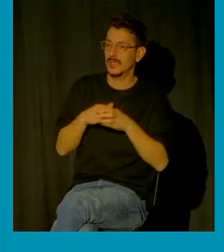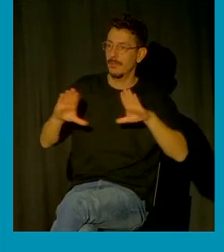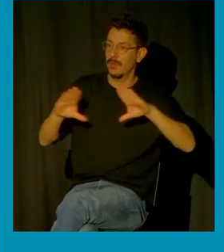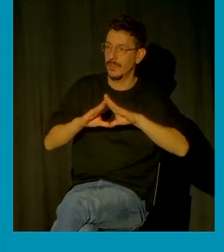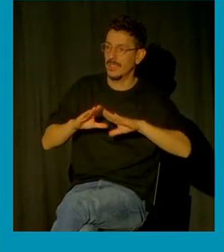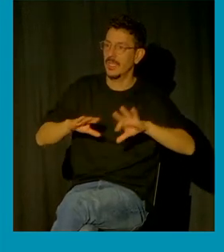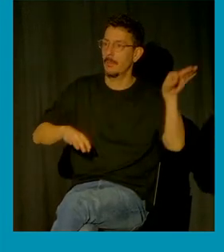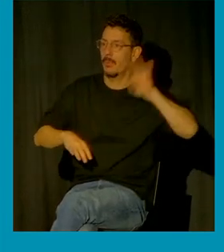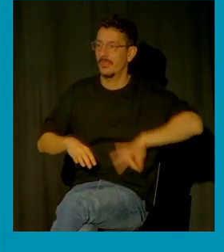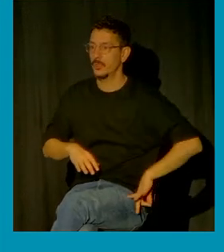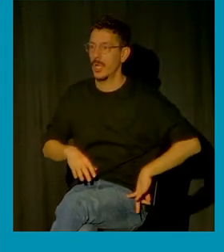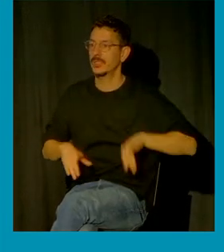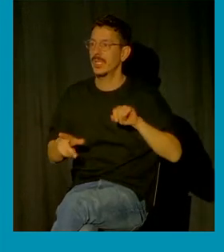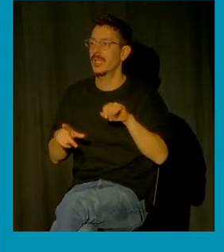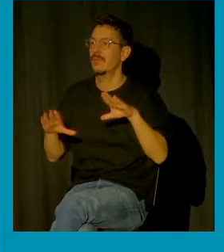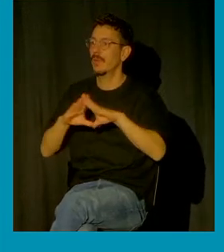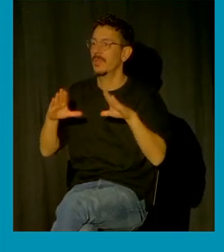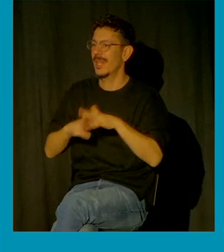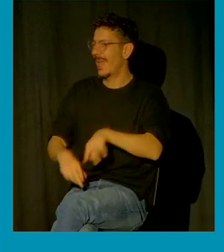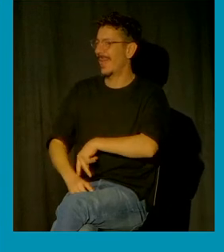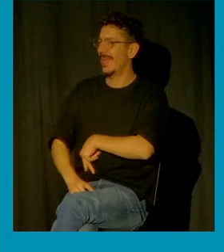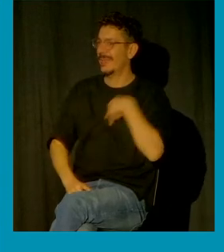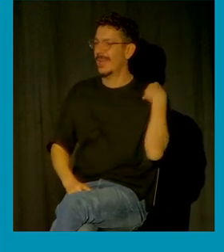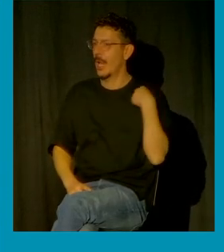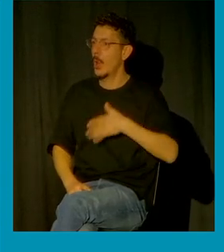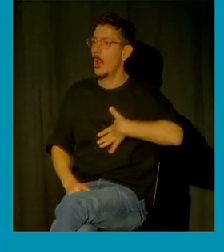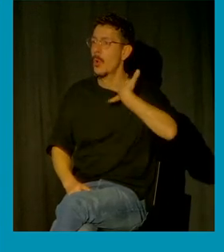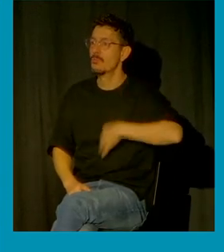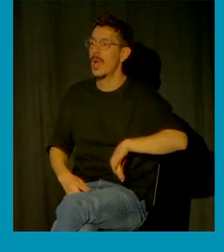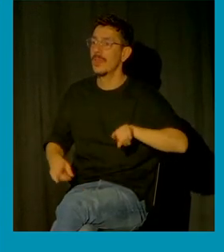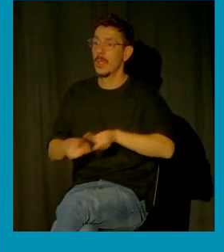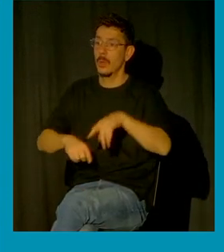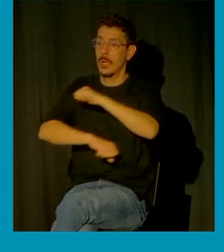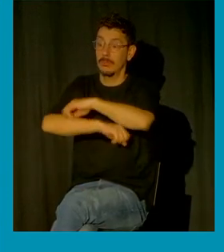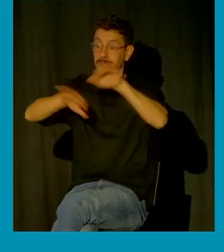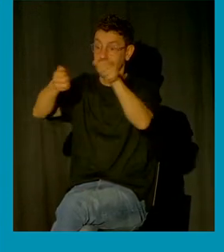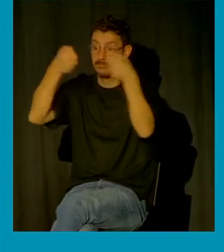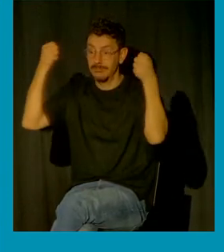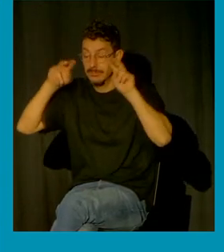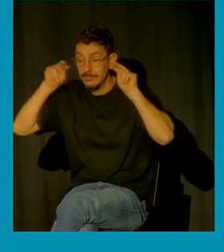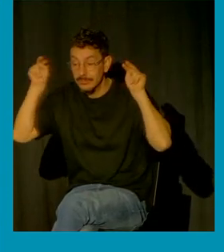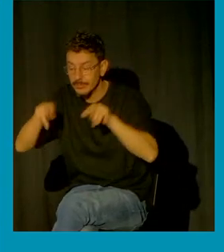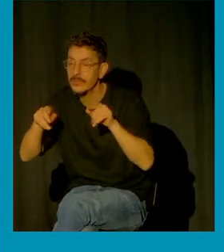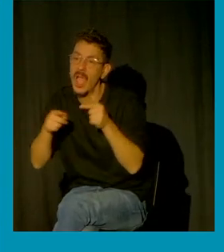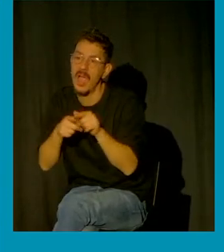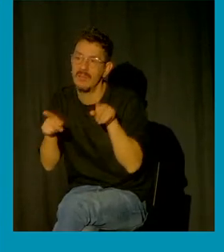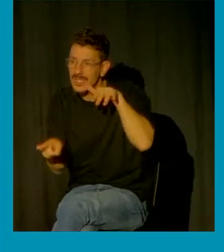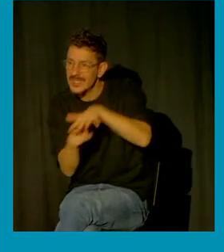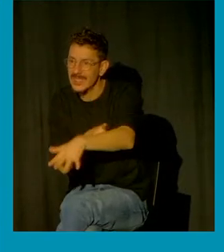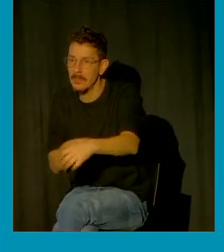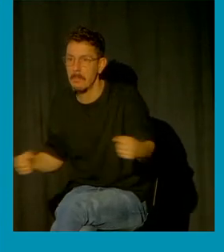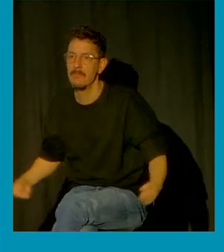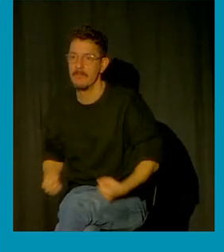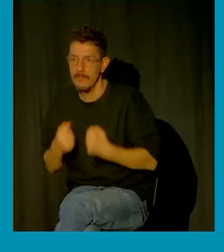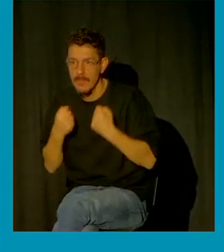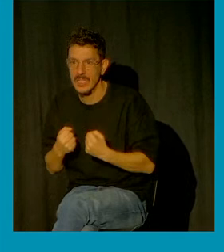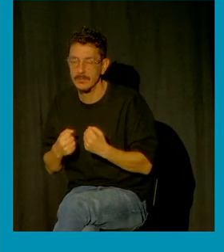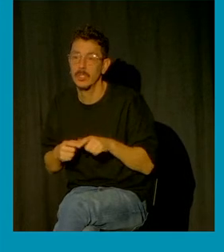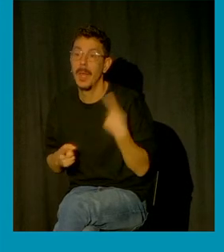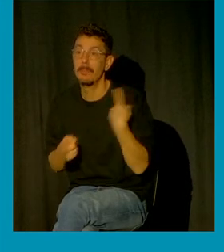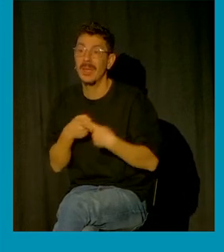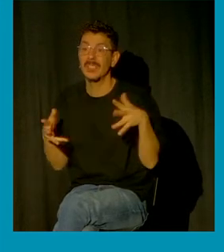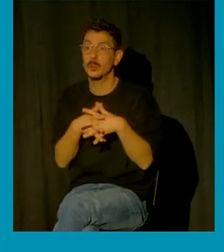professionals i els feminismes en general podem intervenir en una incidència major perquè les estructures